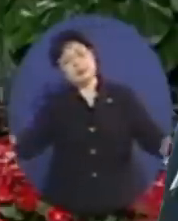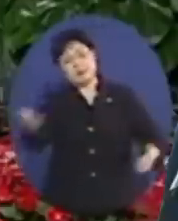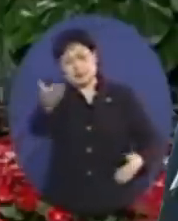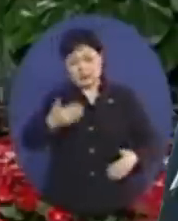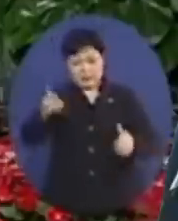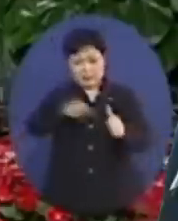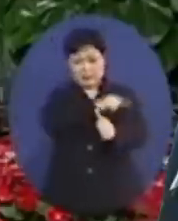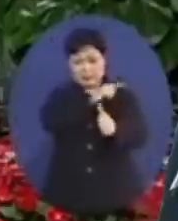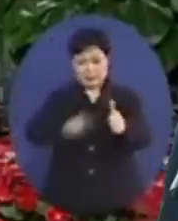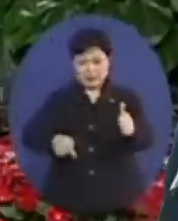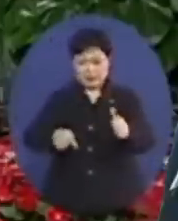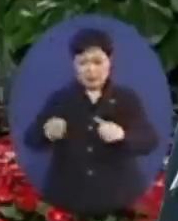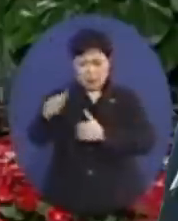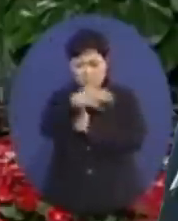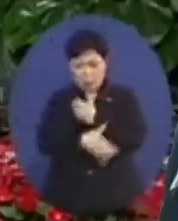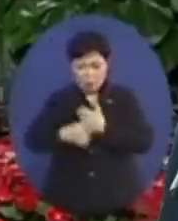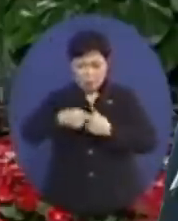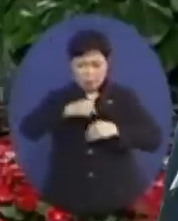채찍에 맞아 온몸이 찢어졌는데